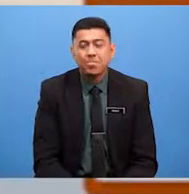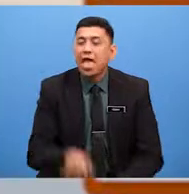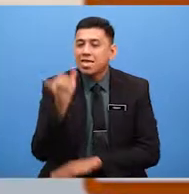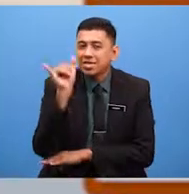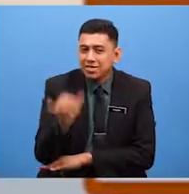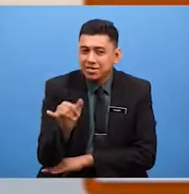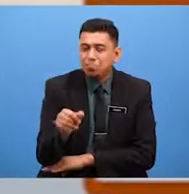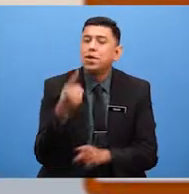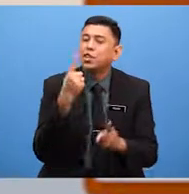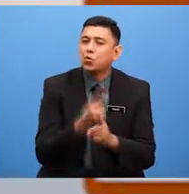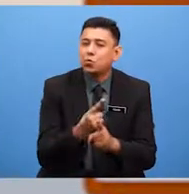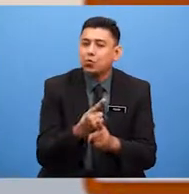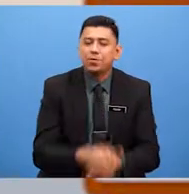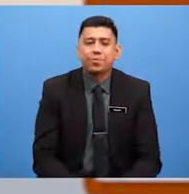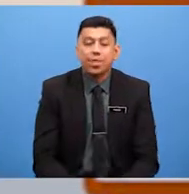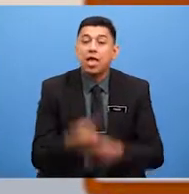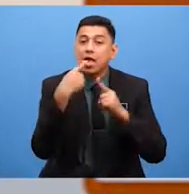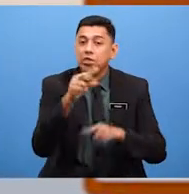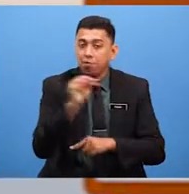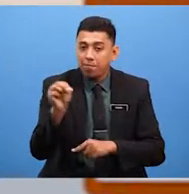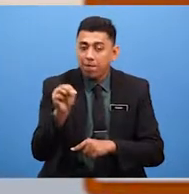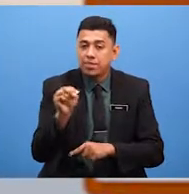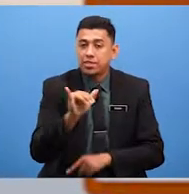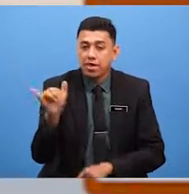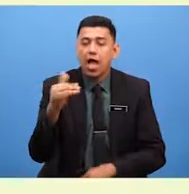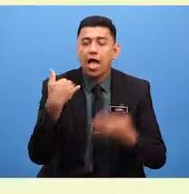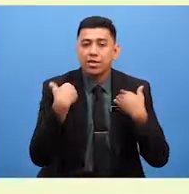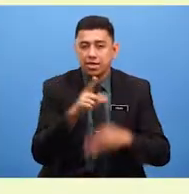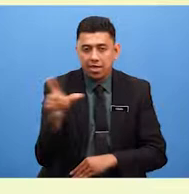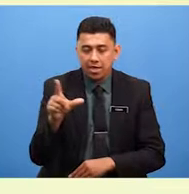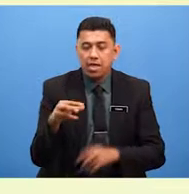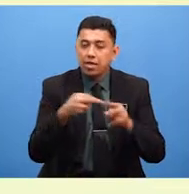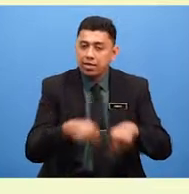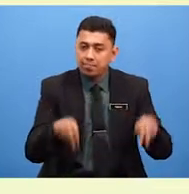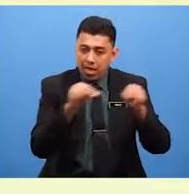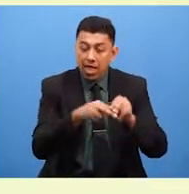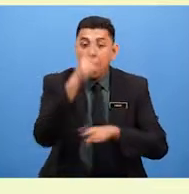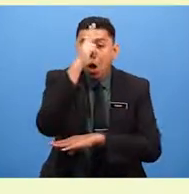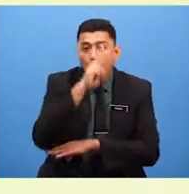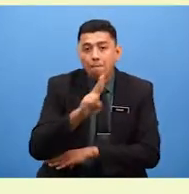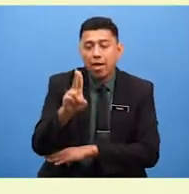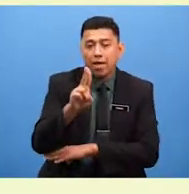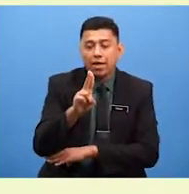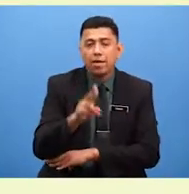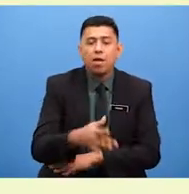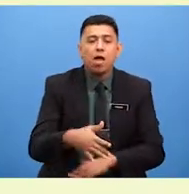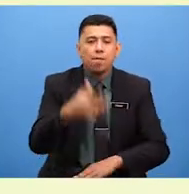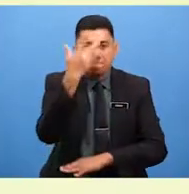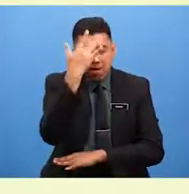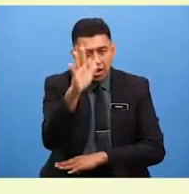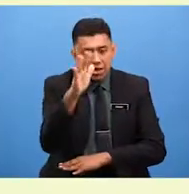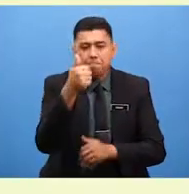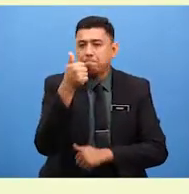Ya, betul. Jawapannya adalah nilai hormat. Pandai,